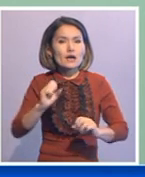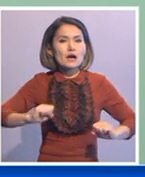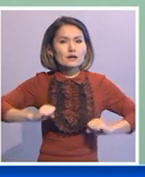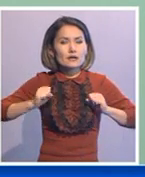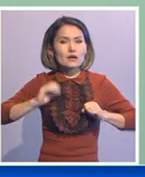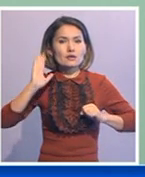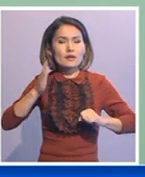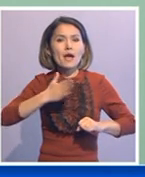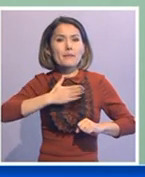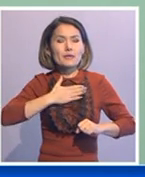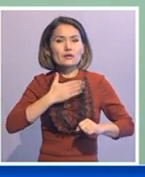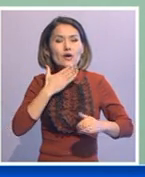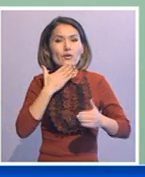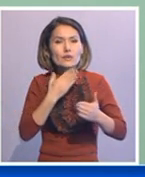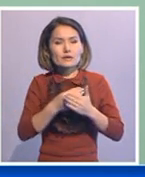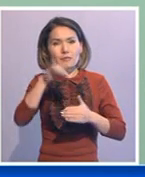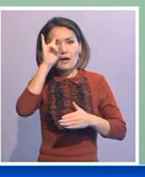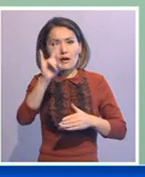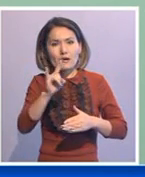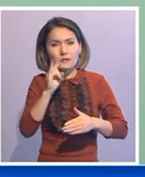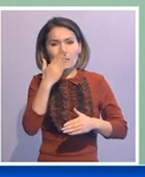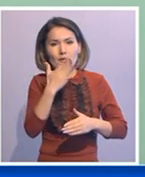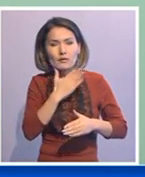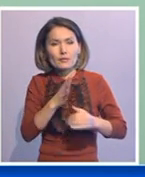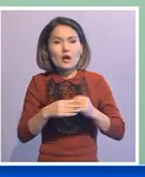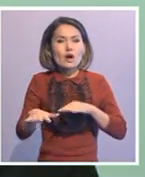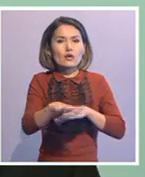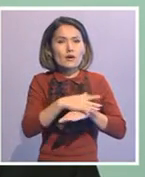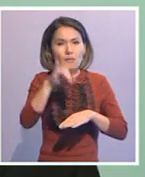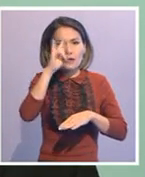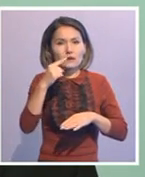Осының бәрі менің қазақ халқына, қазақ тілге деген құрметім.